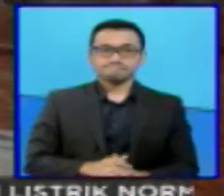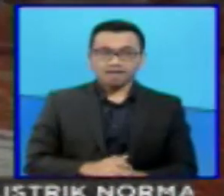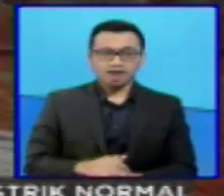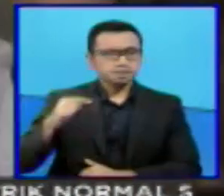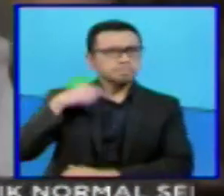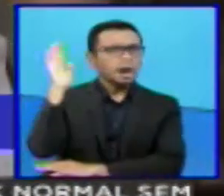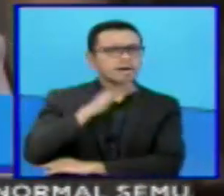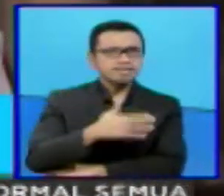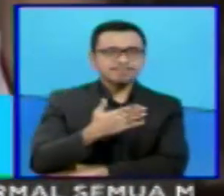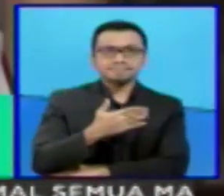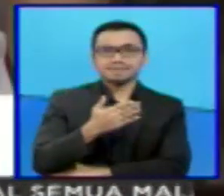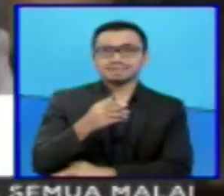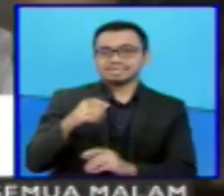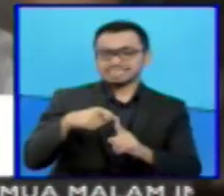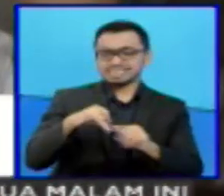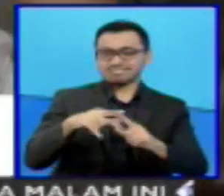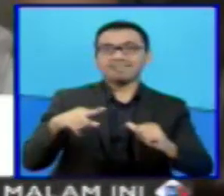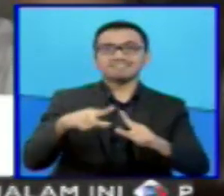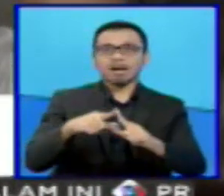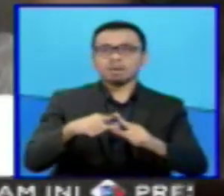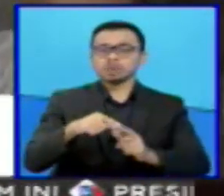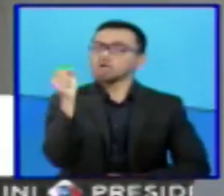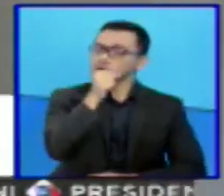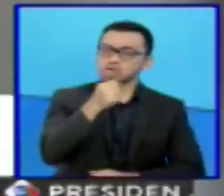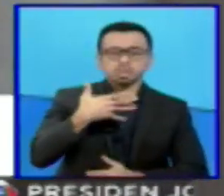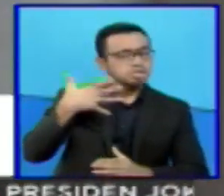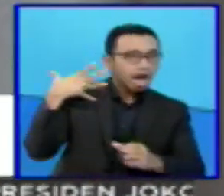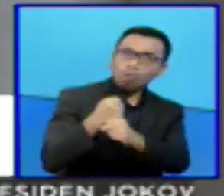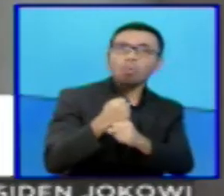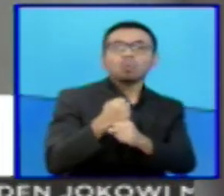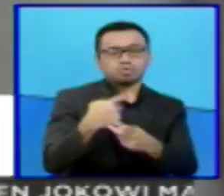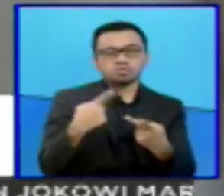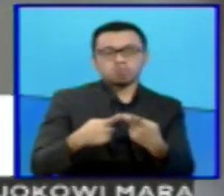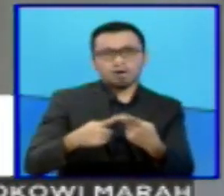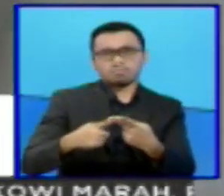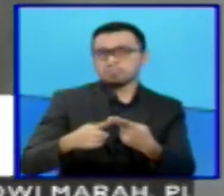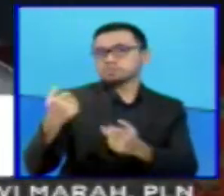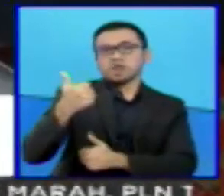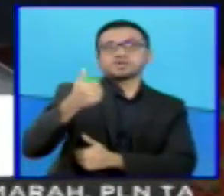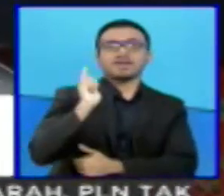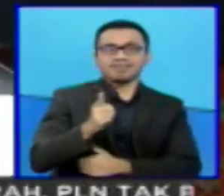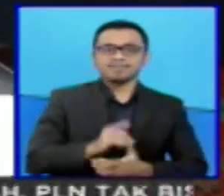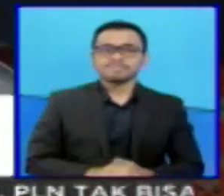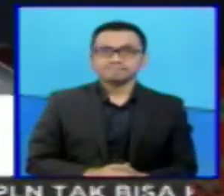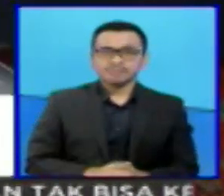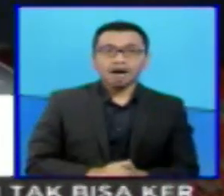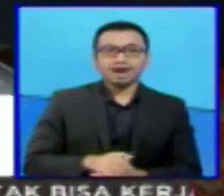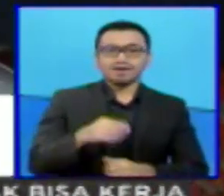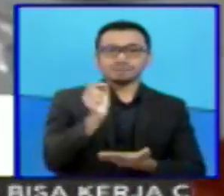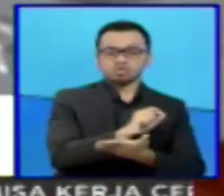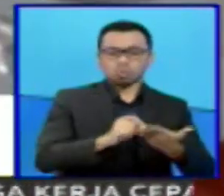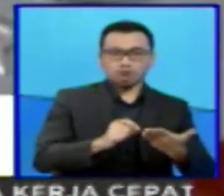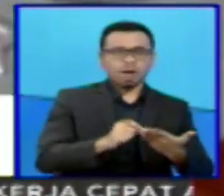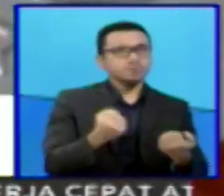Sehari-hari tak hanya jago bernyanyi, Kiara juga siswi berprestasi. Saat mengikuti kompetisi di negeri Paman Sam, Kiara didukung sekolah untuk